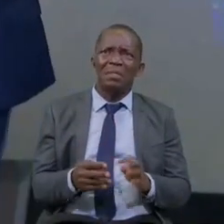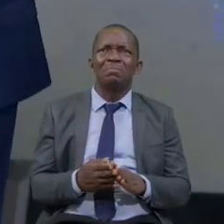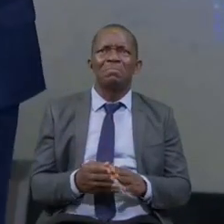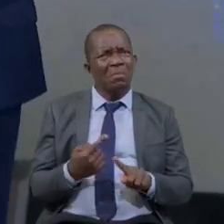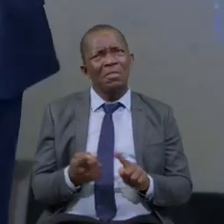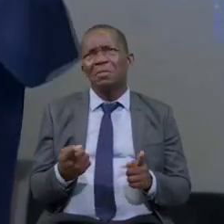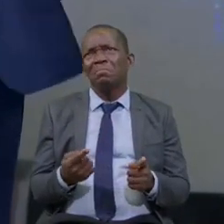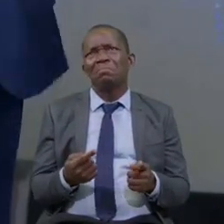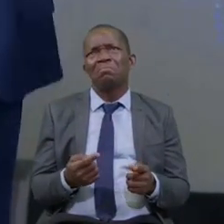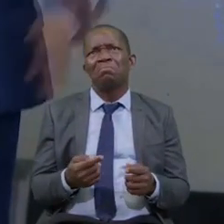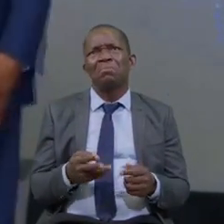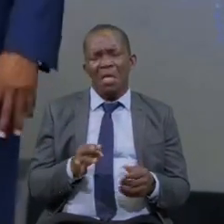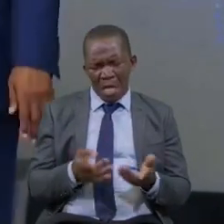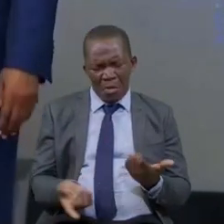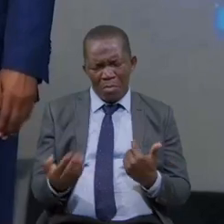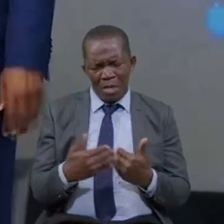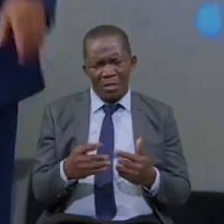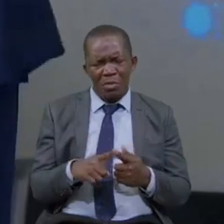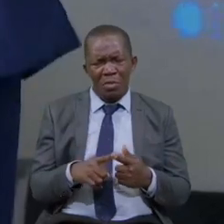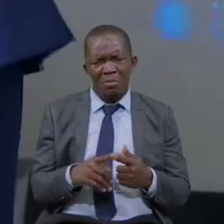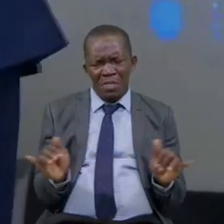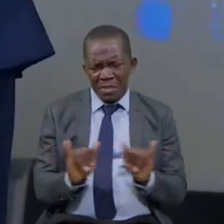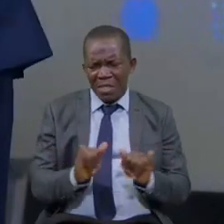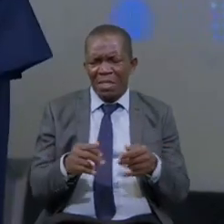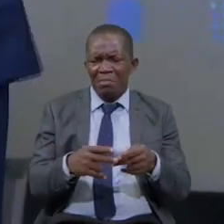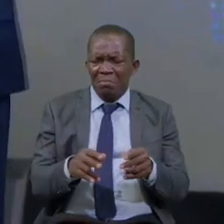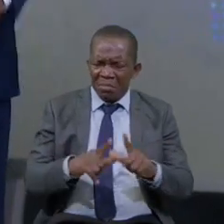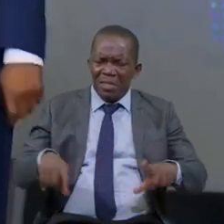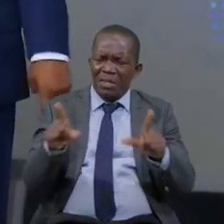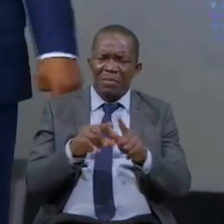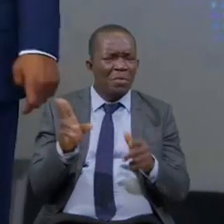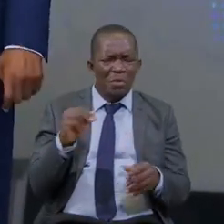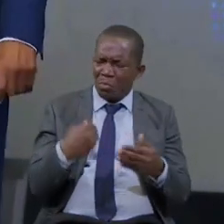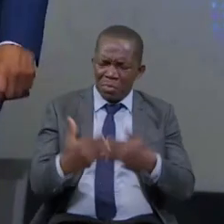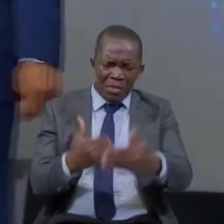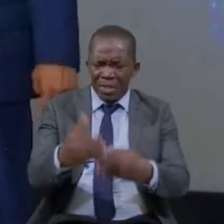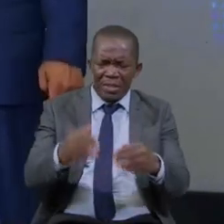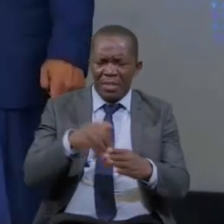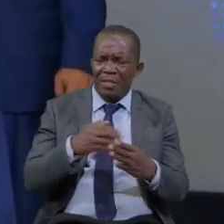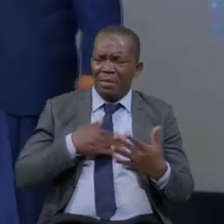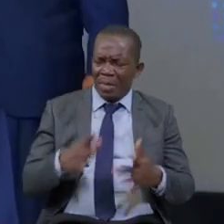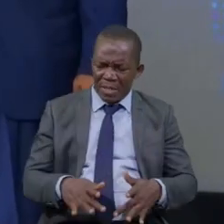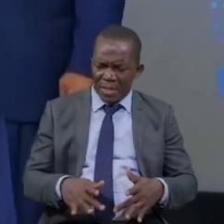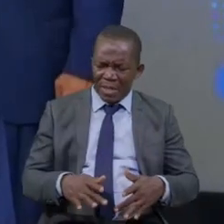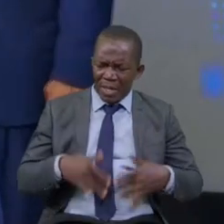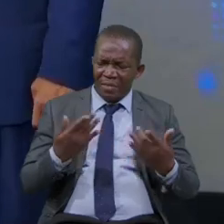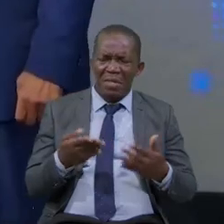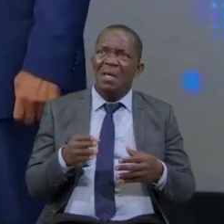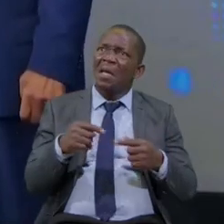Ah, je me retrouve toujours à la case de départ, pas de progrès dans ma vie. Les ennemis ne me permettent pas.